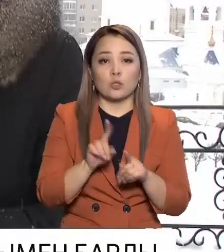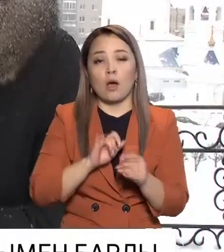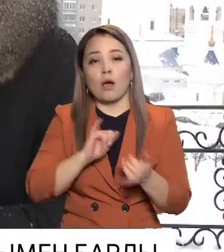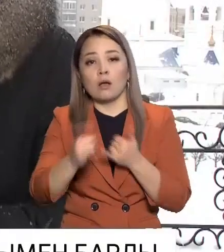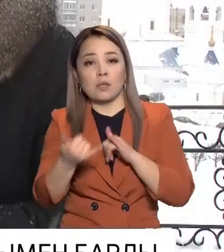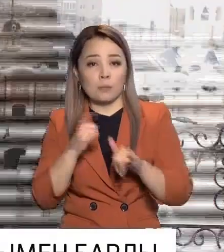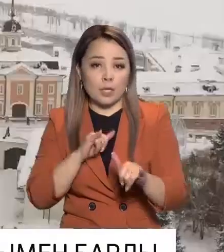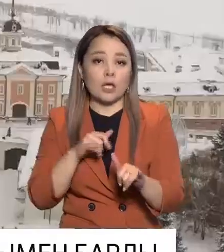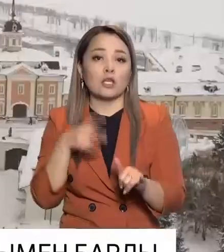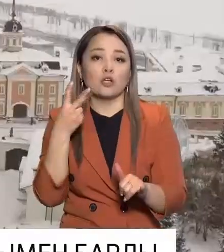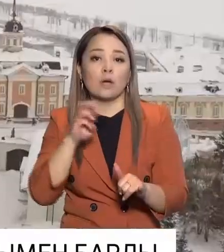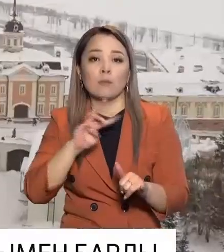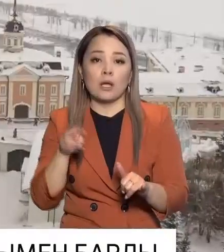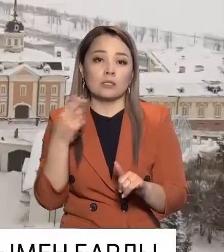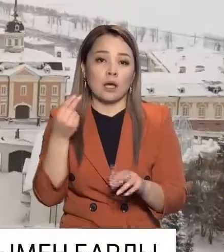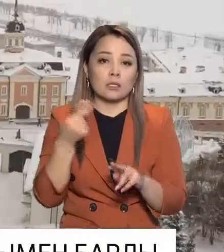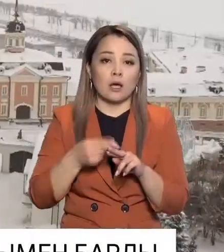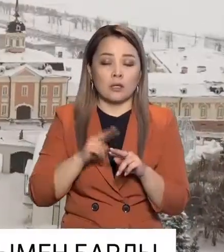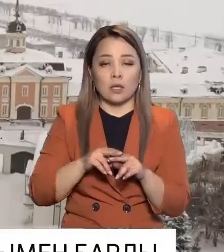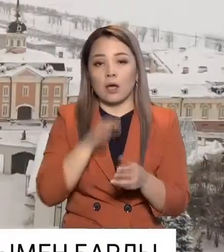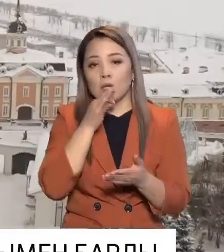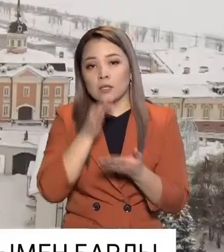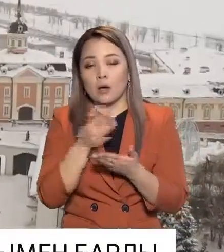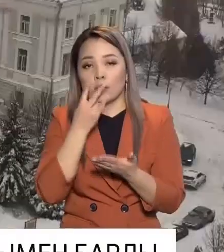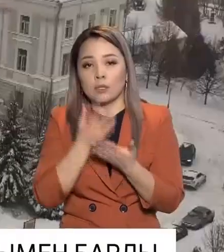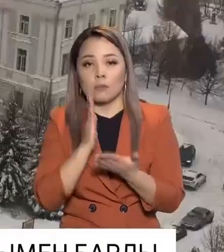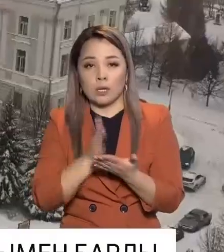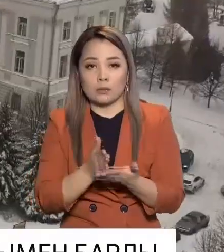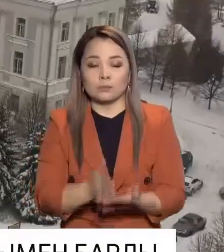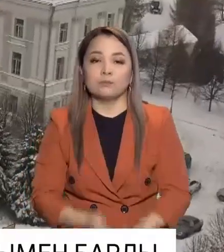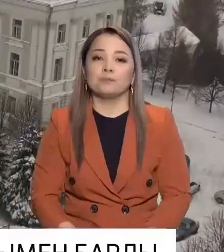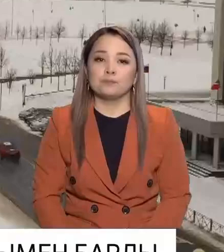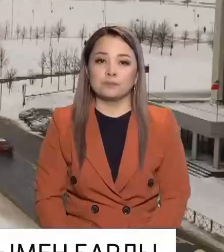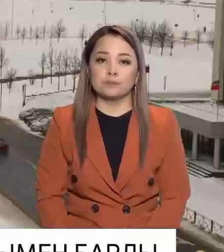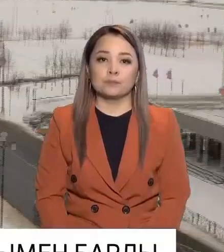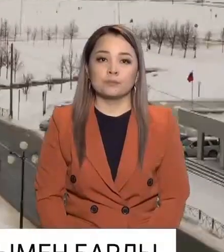алыс-беріс 200 миллиард теңгені маңайлаған.